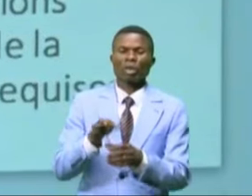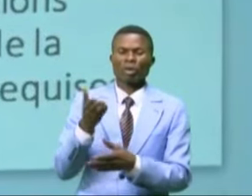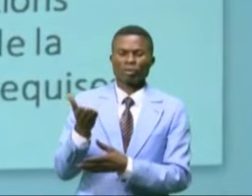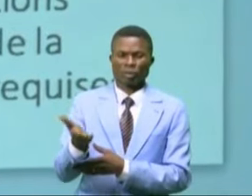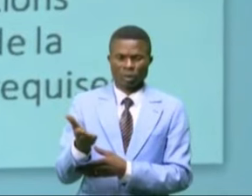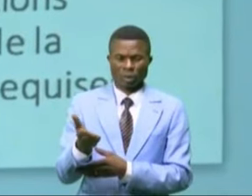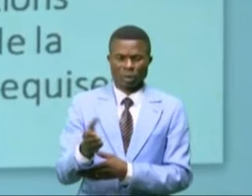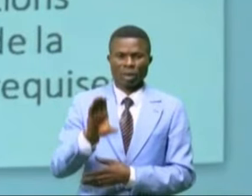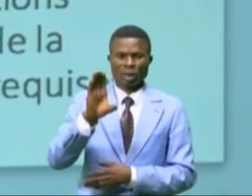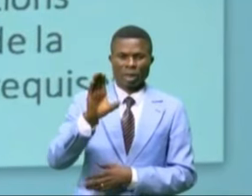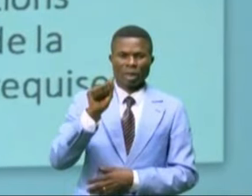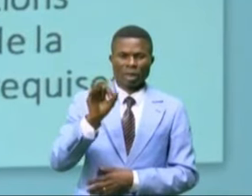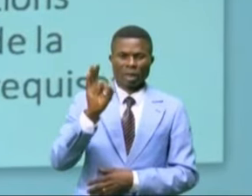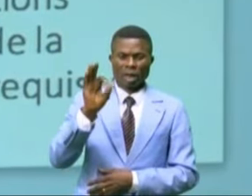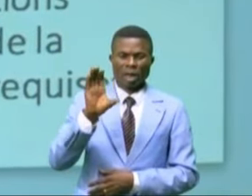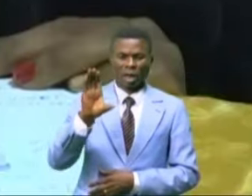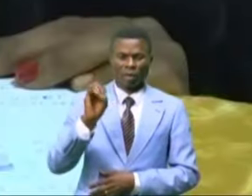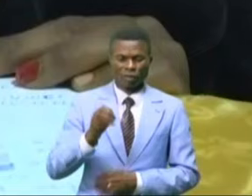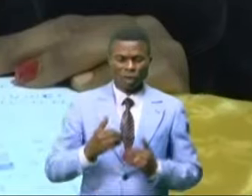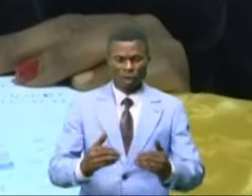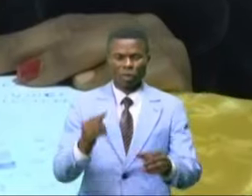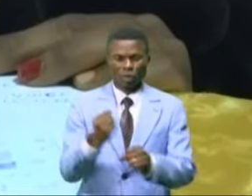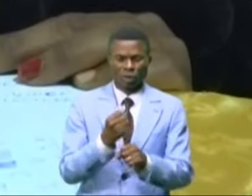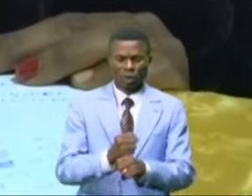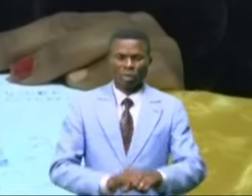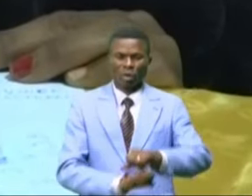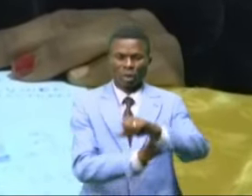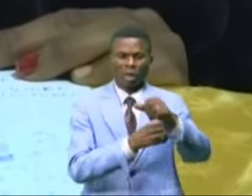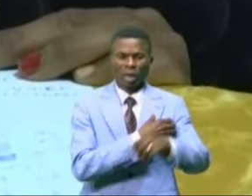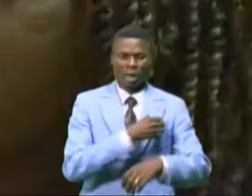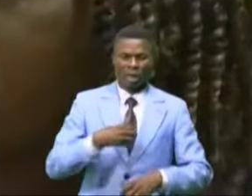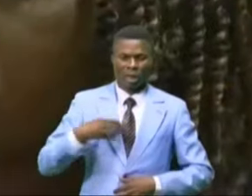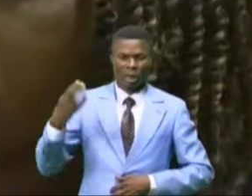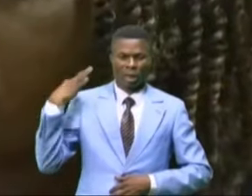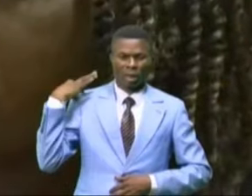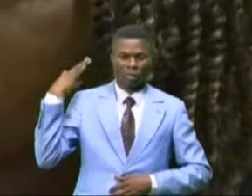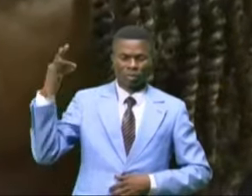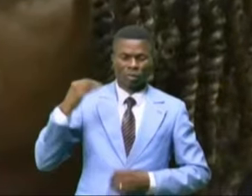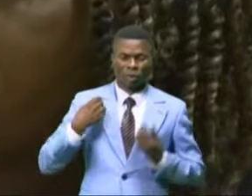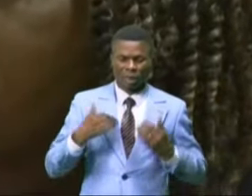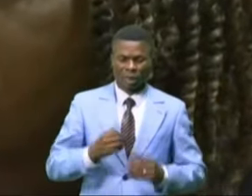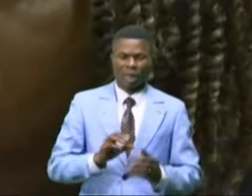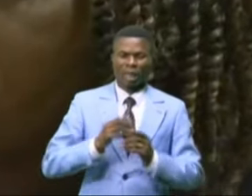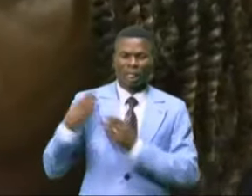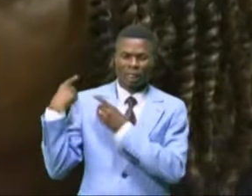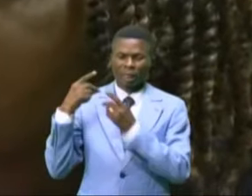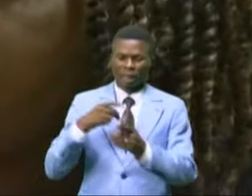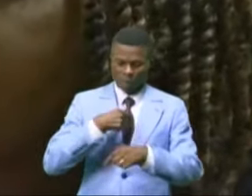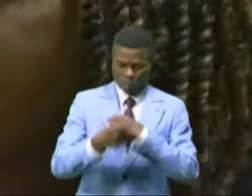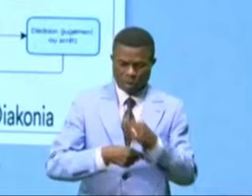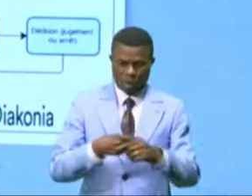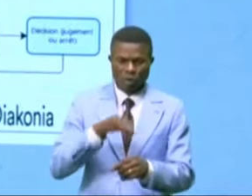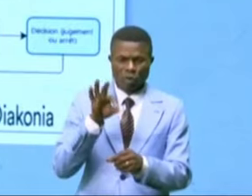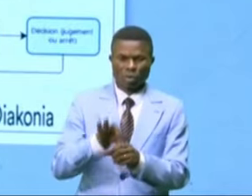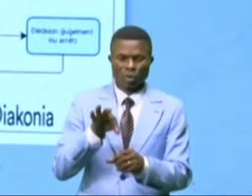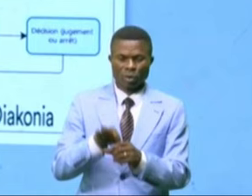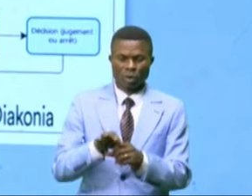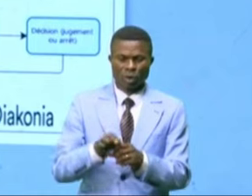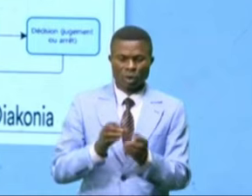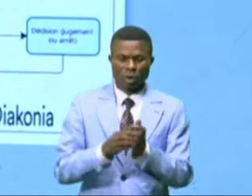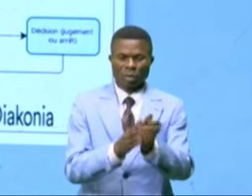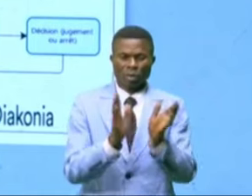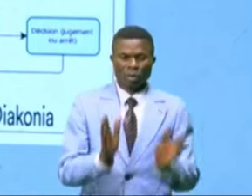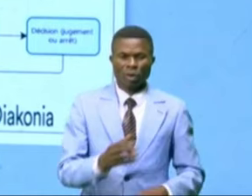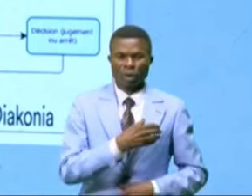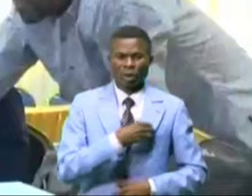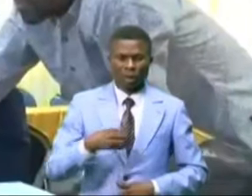juridictions. CAFCO poursuit sa mission d'accompagner les femmes candidates depuis le début du processus électoral pour l'émergence d'un leadership